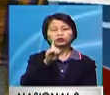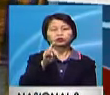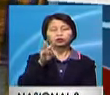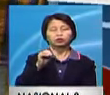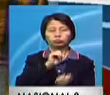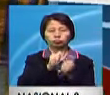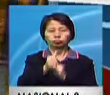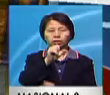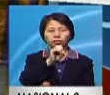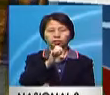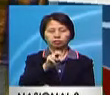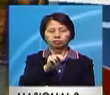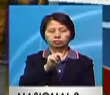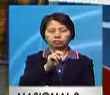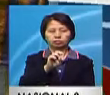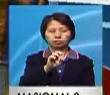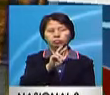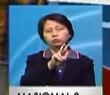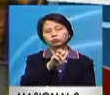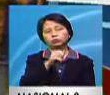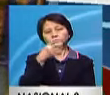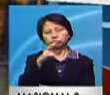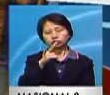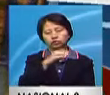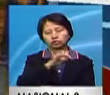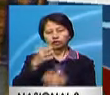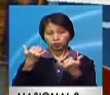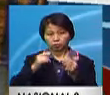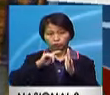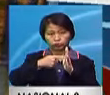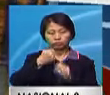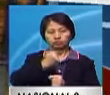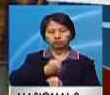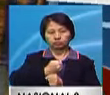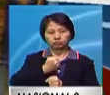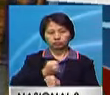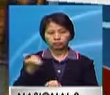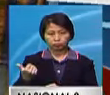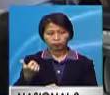Sukan SEA 2017 dan memulakan tugasnya hari ini.